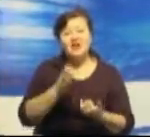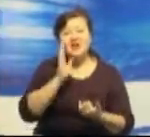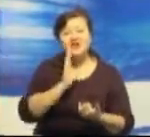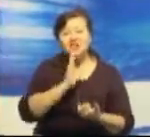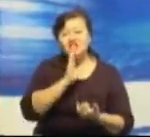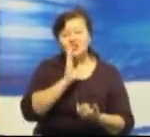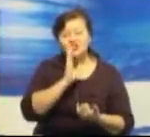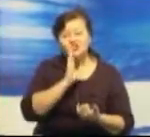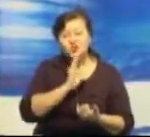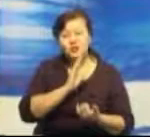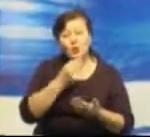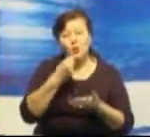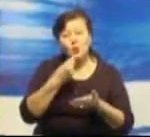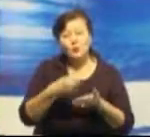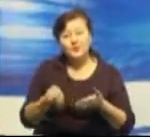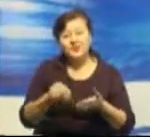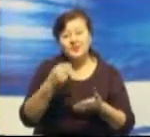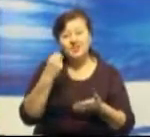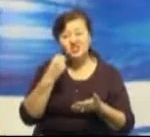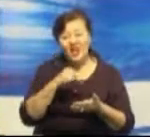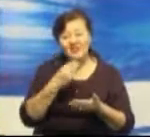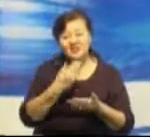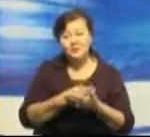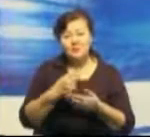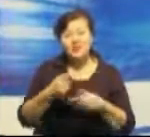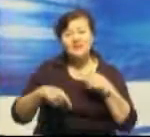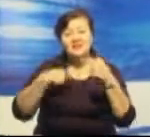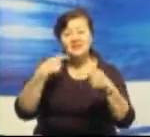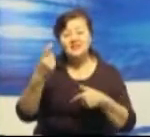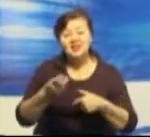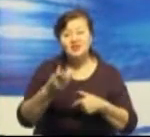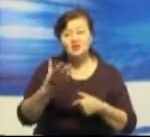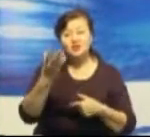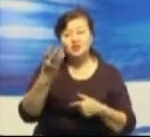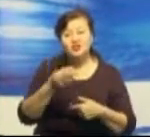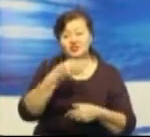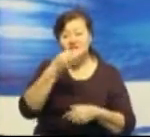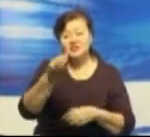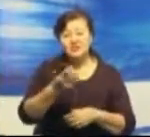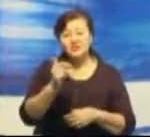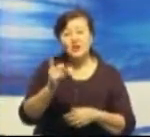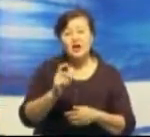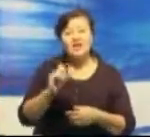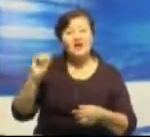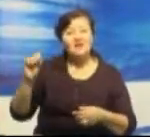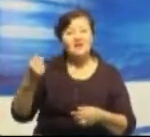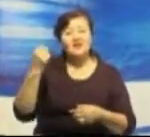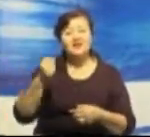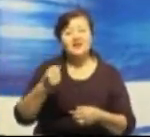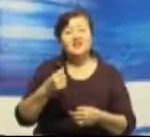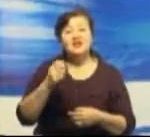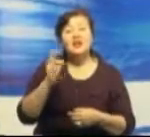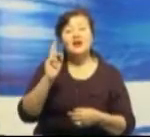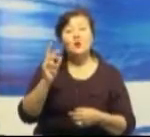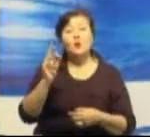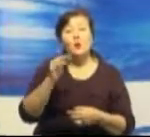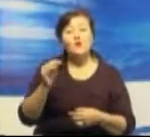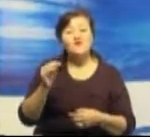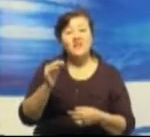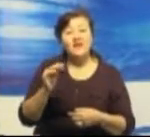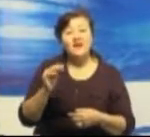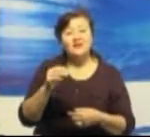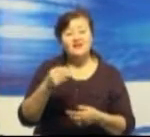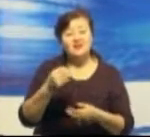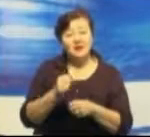пакетики чая и решила попытать удачу. Буквально на следующий день девушке сообщили, что она выиграла кофеварку и сэндвичницу. Очень